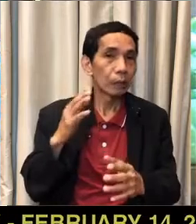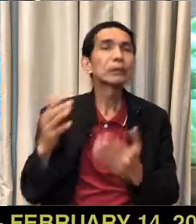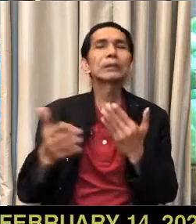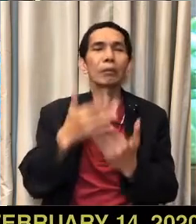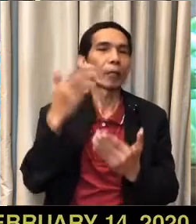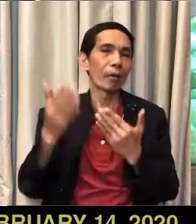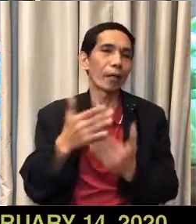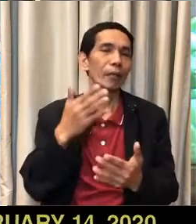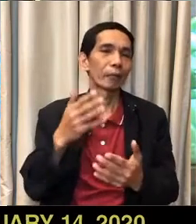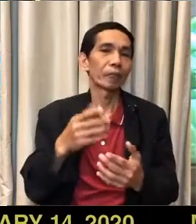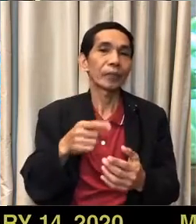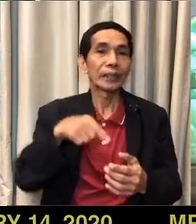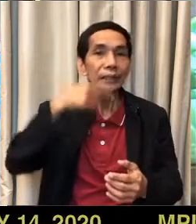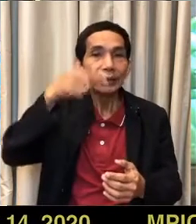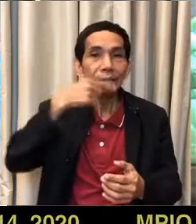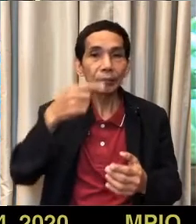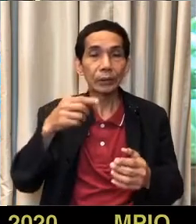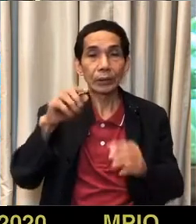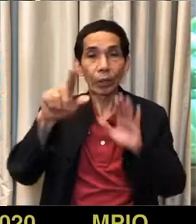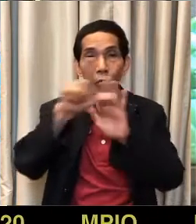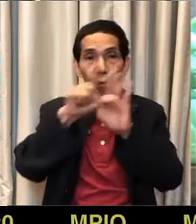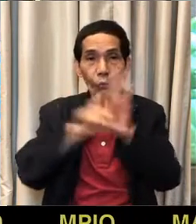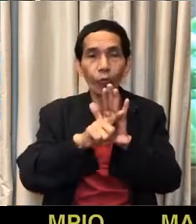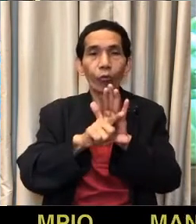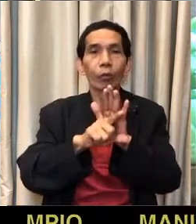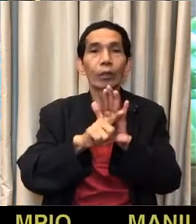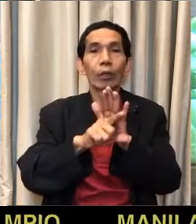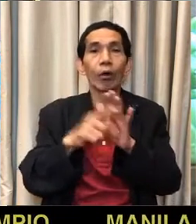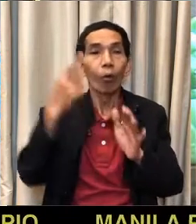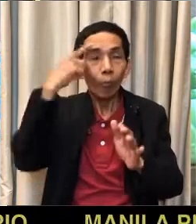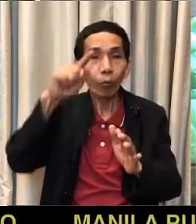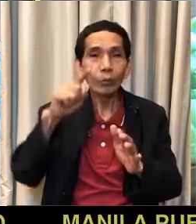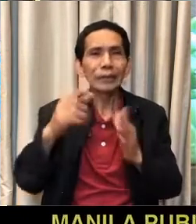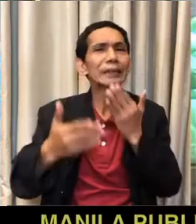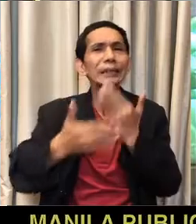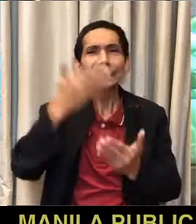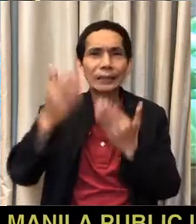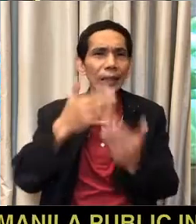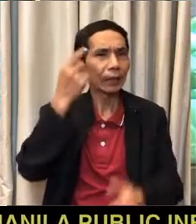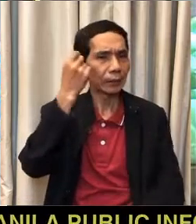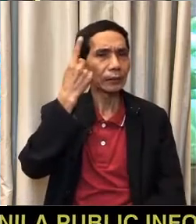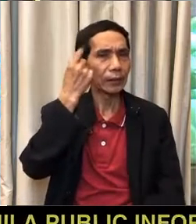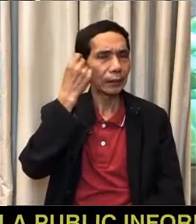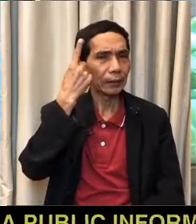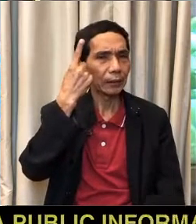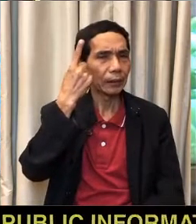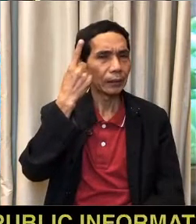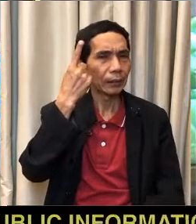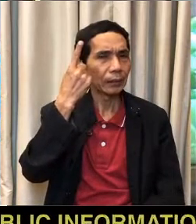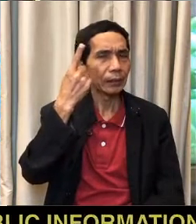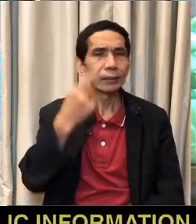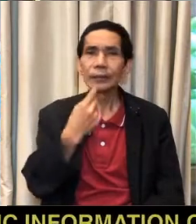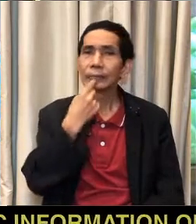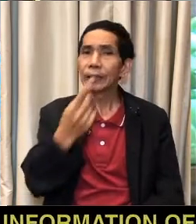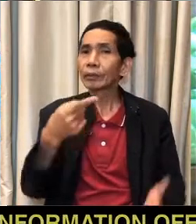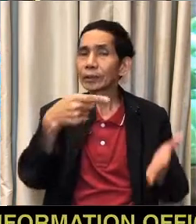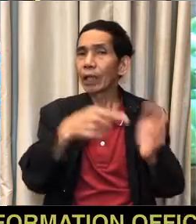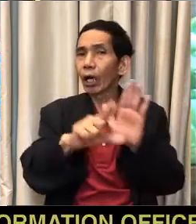Simple lang. Kasi ang sinasabi dito sa batas, para sa madali nating pagkakaunawaan, sinasabi lang